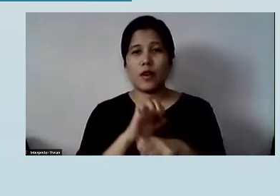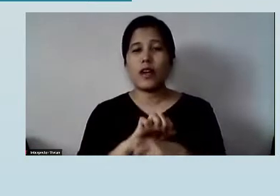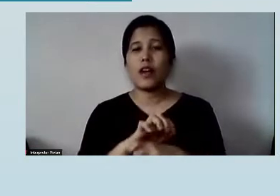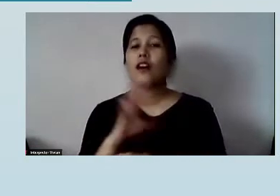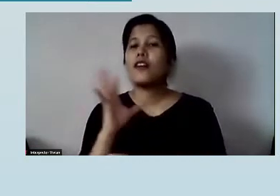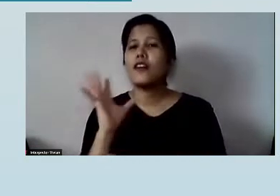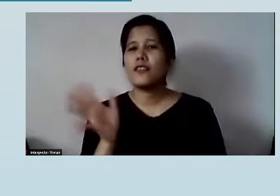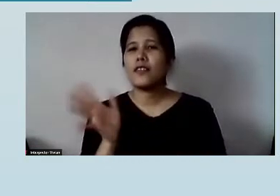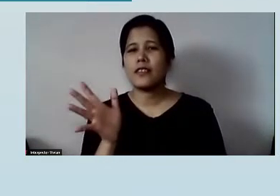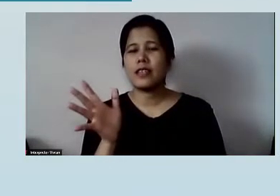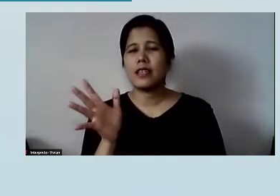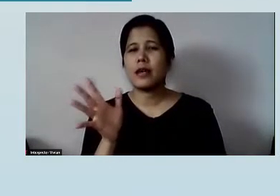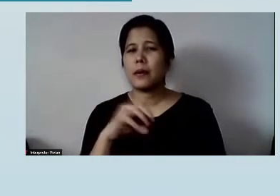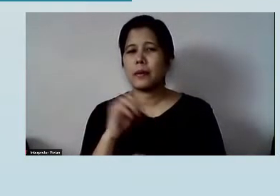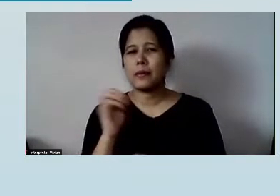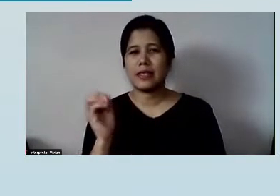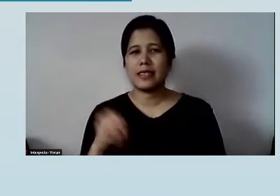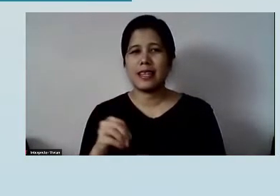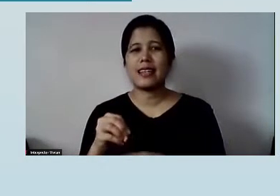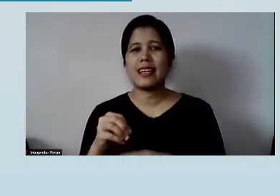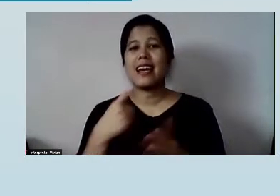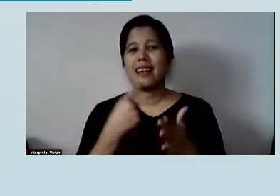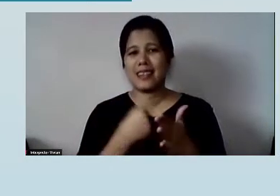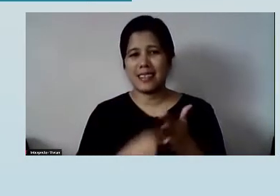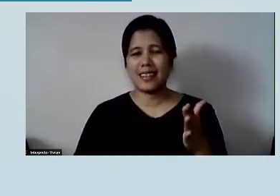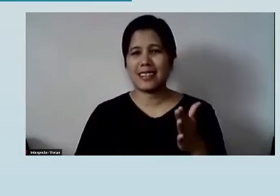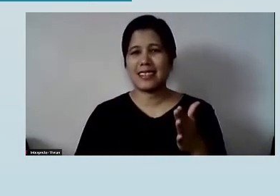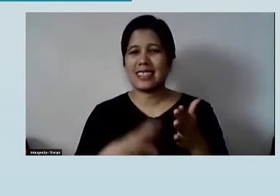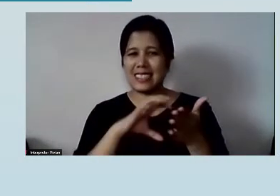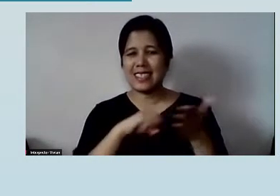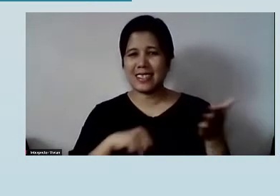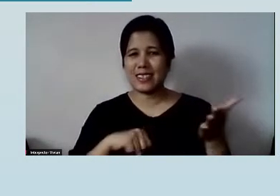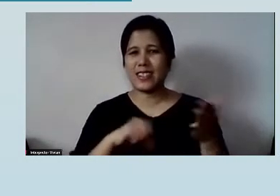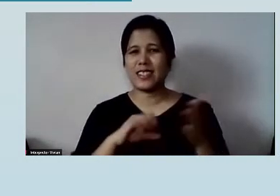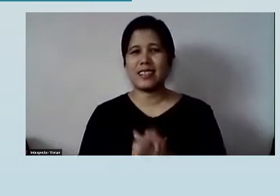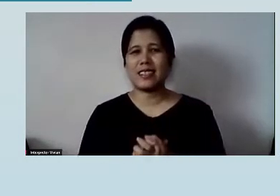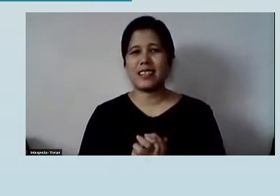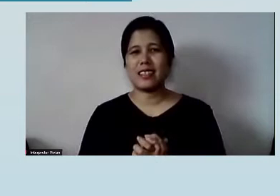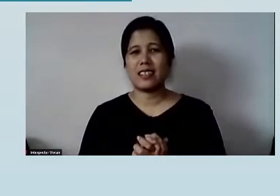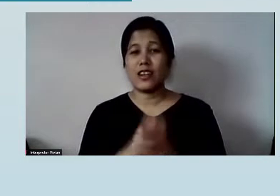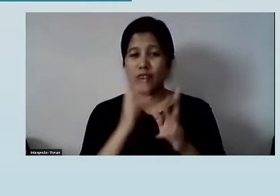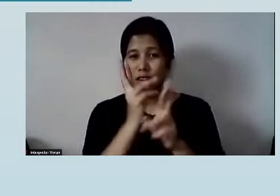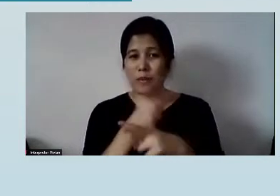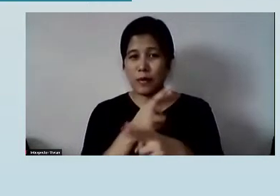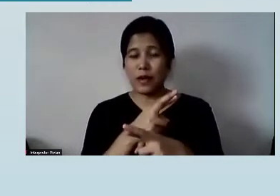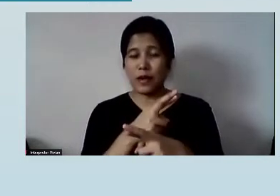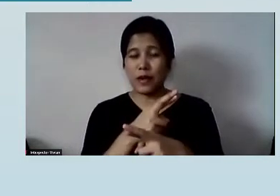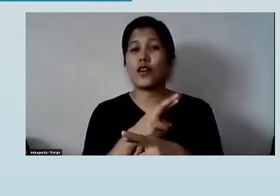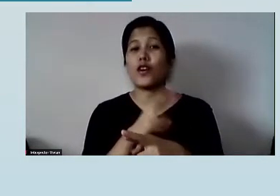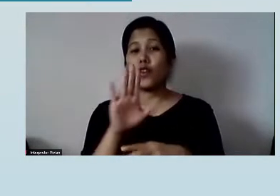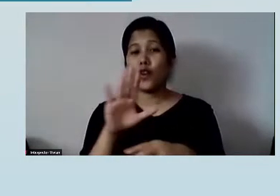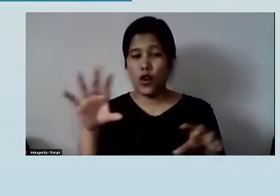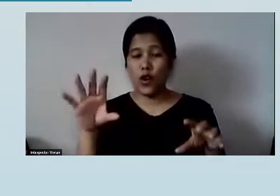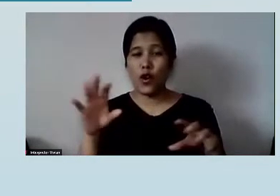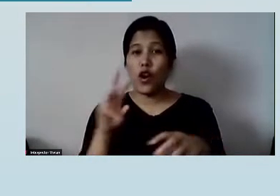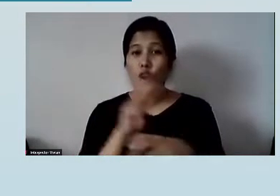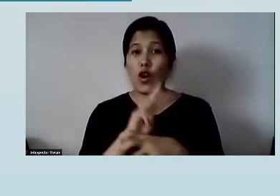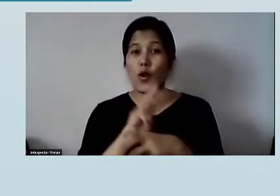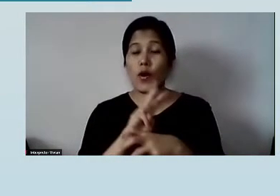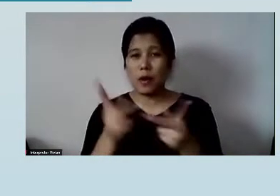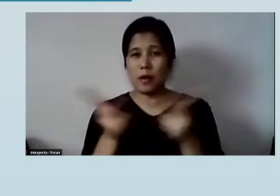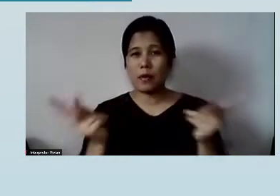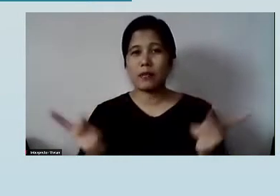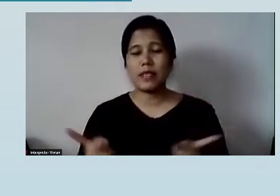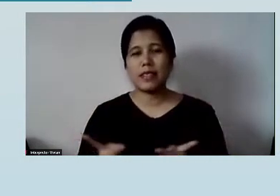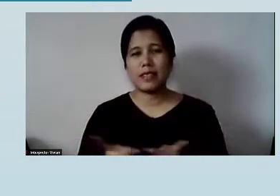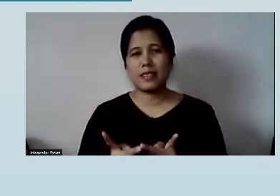tax deduction doon sa expenses incurred in the repair of your workplace in order to accommodate